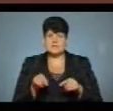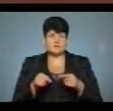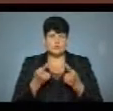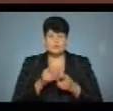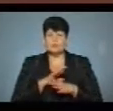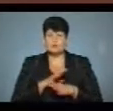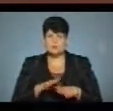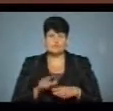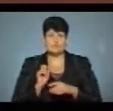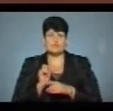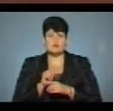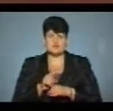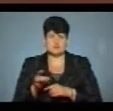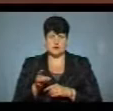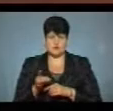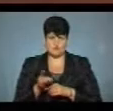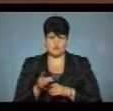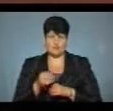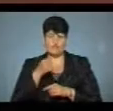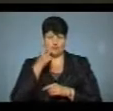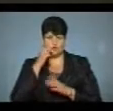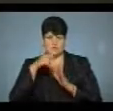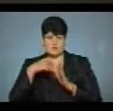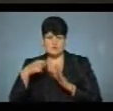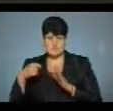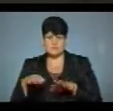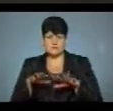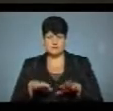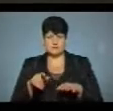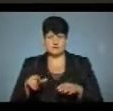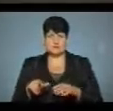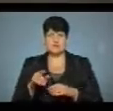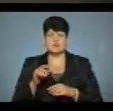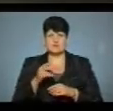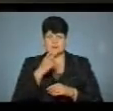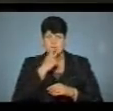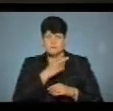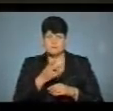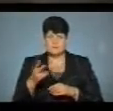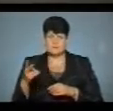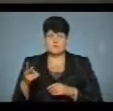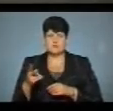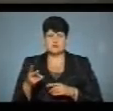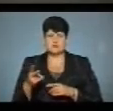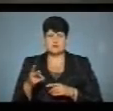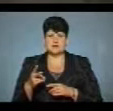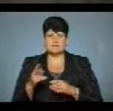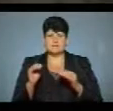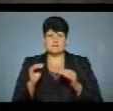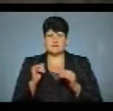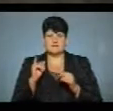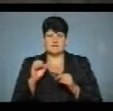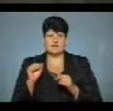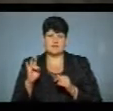розповів Василь Гаврилюк. На кадрах, які вчора відзняв місцевий житель Іван Ярема, ви бачите негоду в мікрорайоні Рихта в Іванепустому